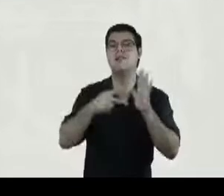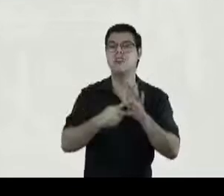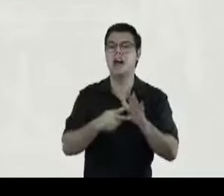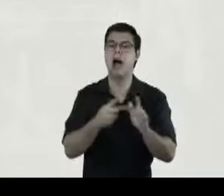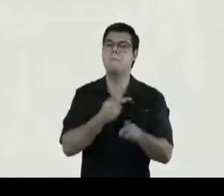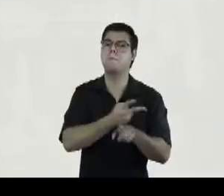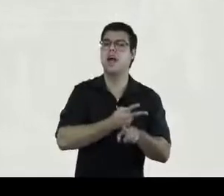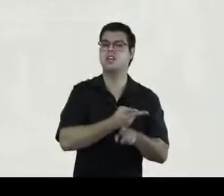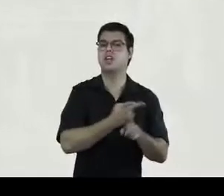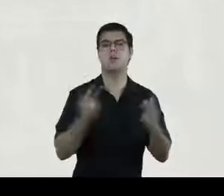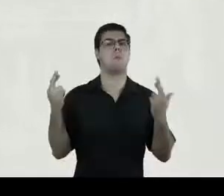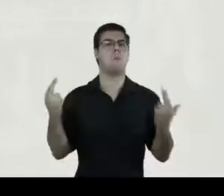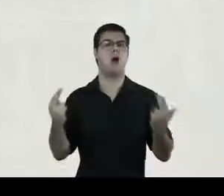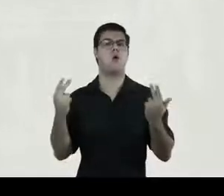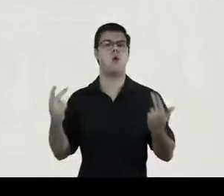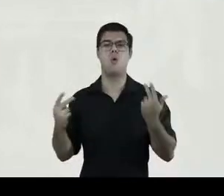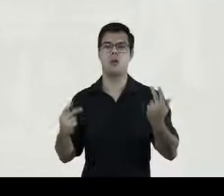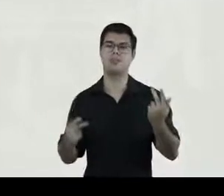être corrigé.